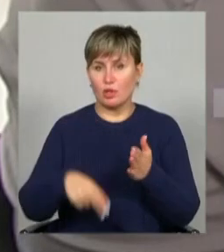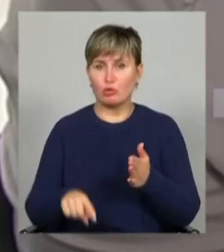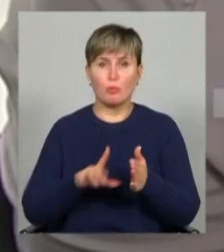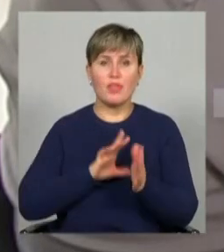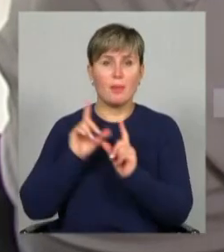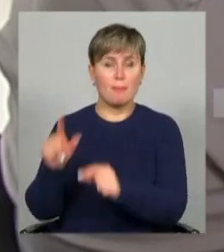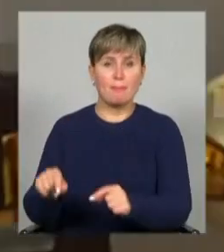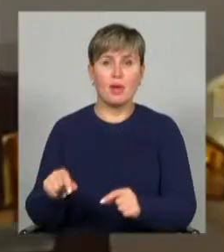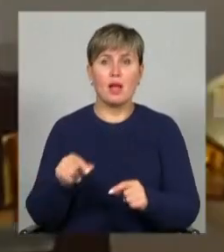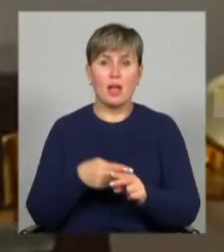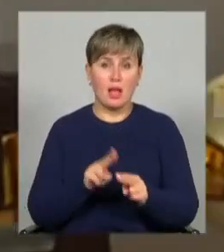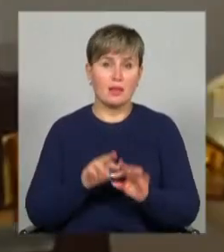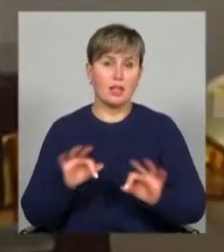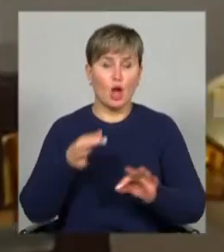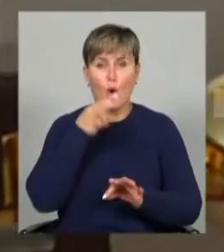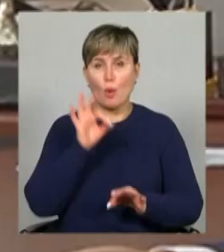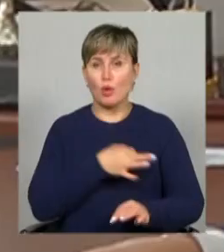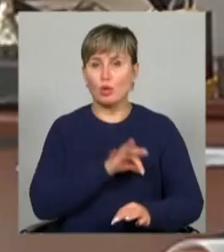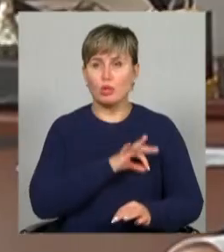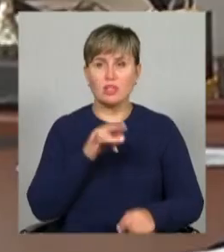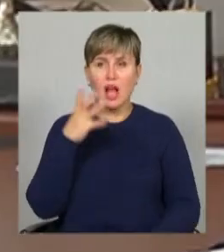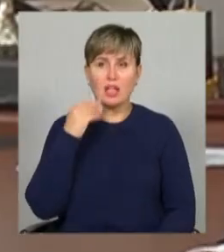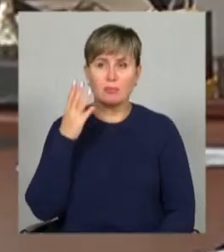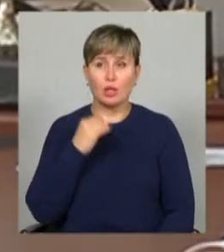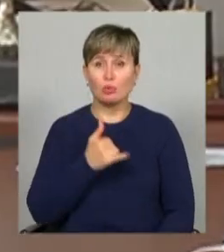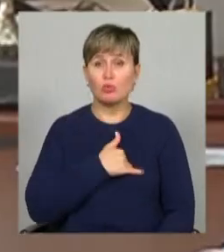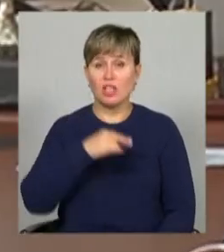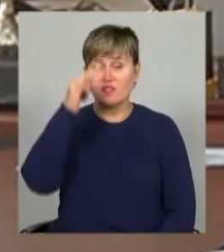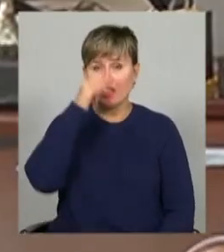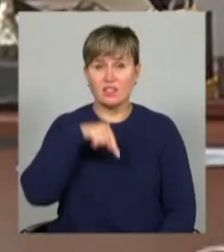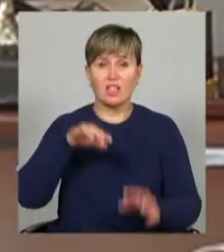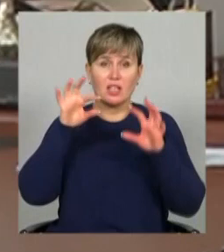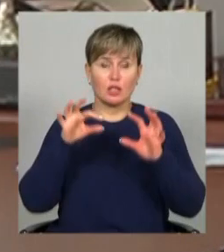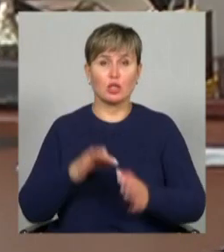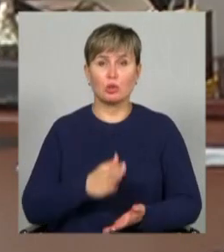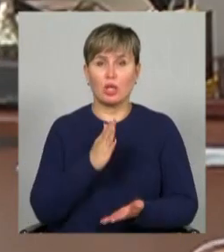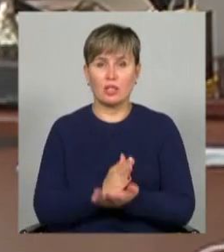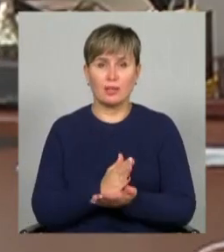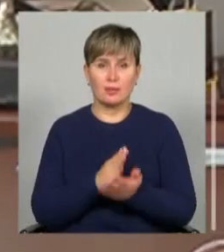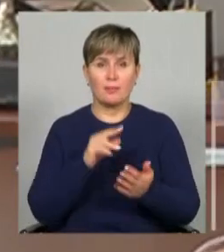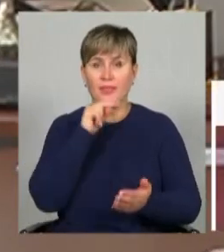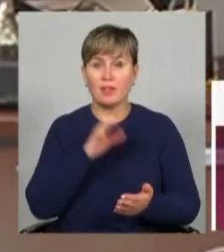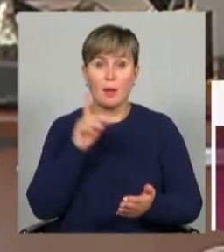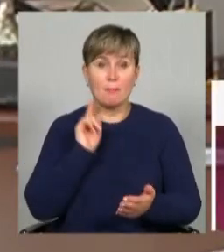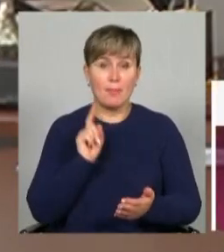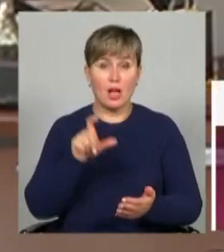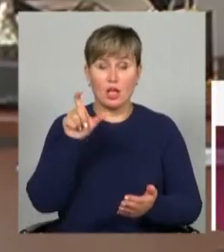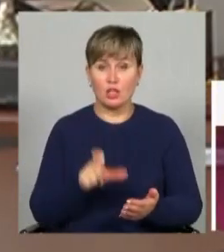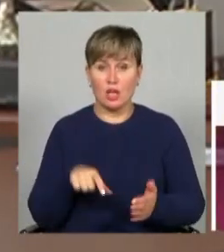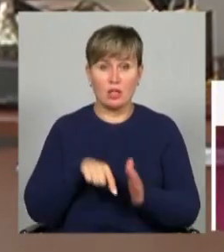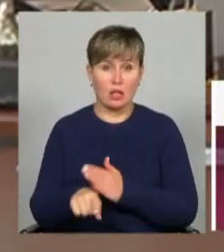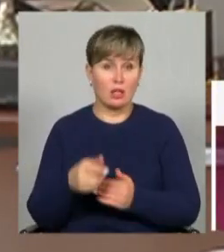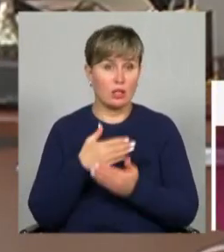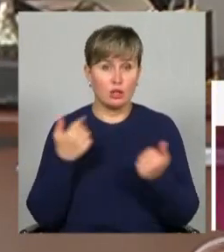это значит, расскажет опытный юрист из Алматы. У нас в Казахстане в Конституции есть презумпция невинности, пока в отношении человека не